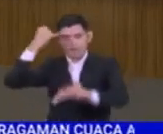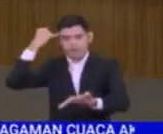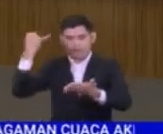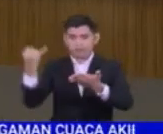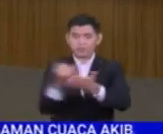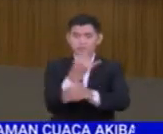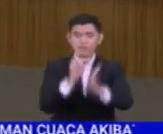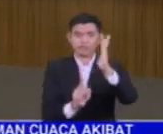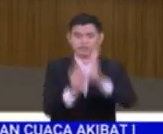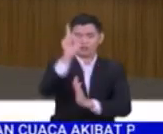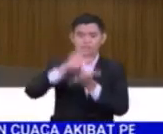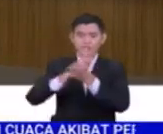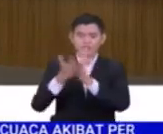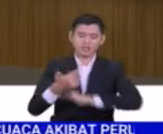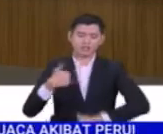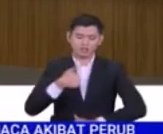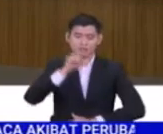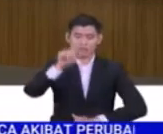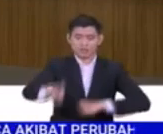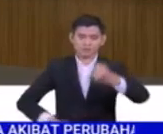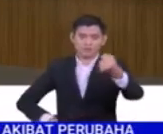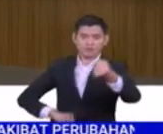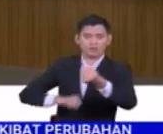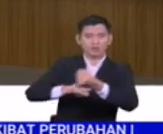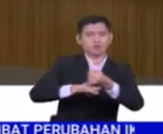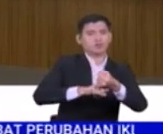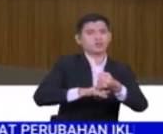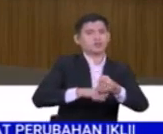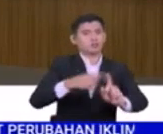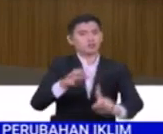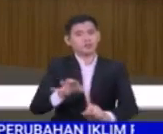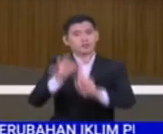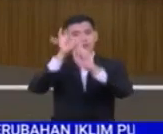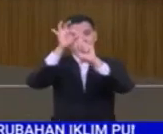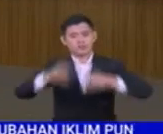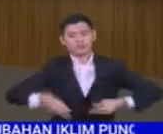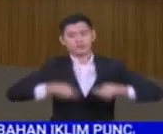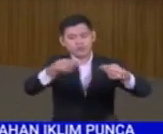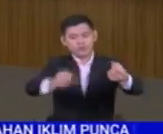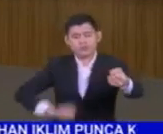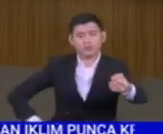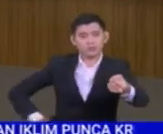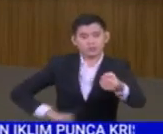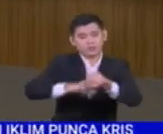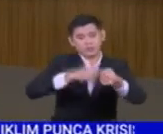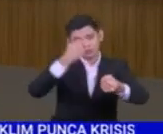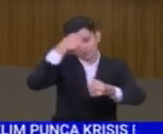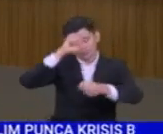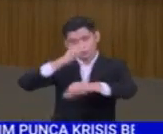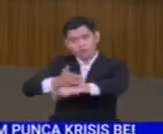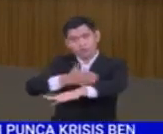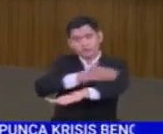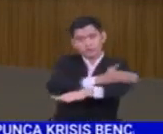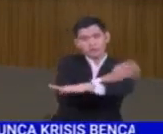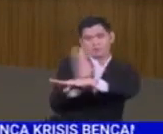tinggi. Jadi kita perlu menyokong mereka khususnya dari aspek pemberian sokongan untuk meningkatkan keusahawanan mereka.